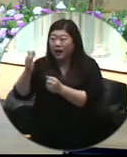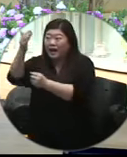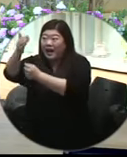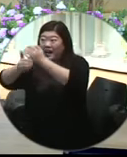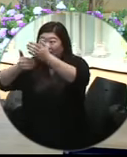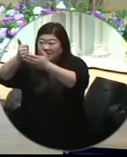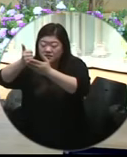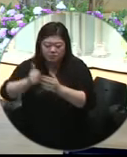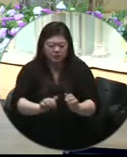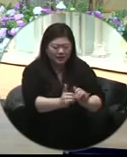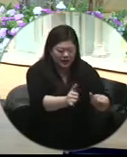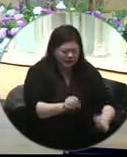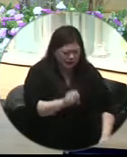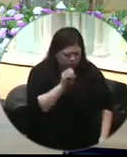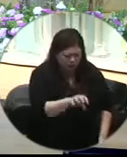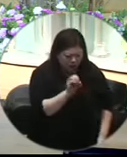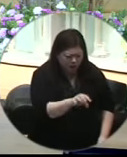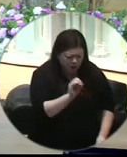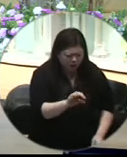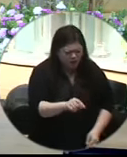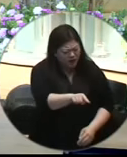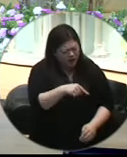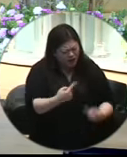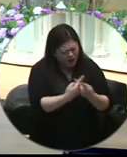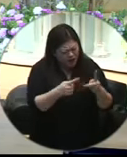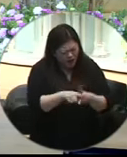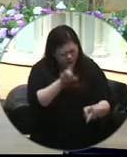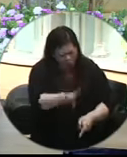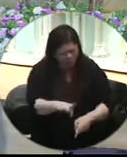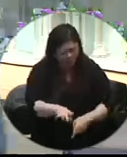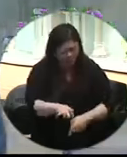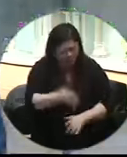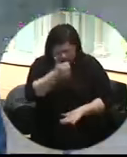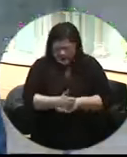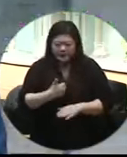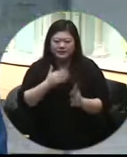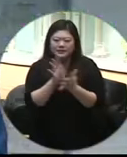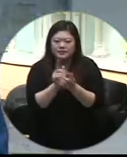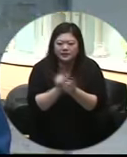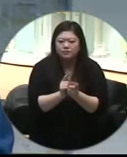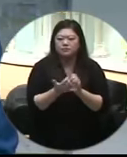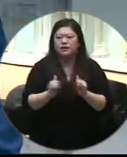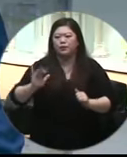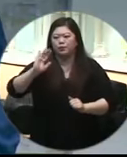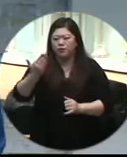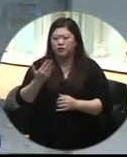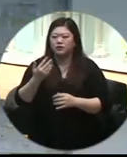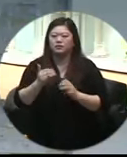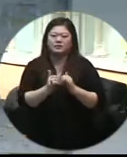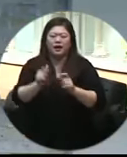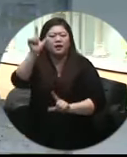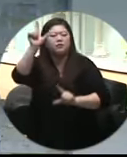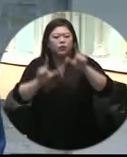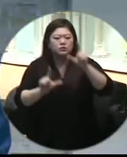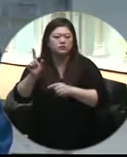이해시키고 인간의 문제를 해결해야 되기 때문에 직접 육신의 옷을 입고 우리 가운데에 오신 것이다. 그렇기